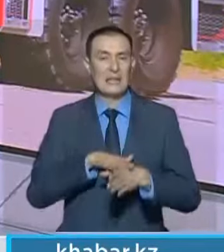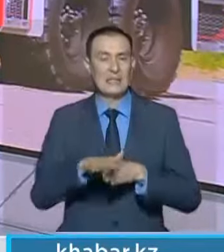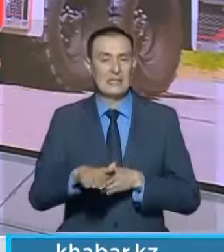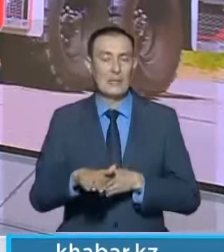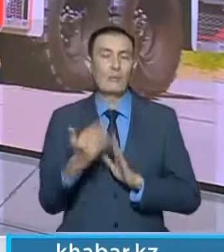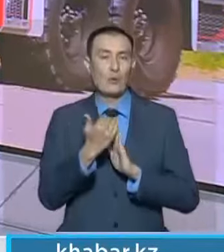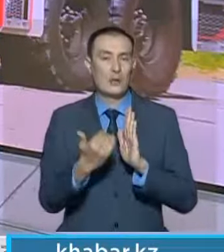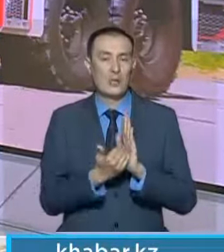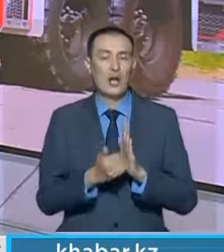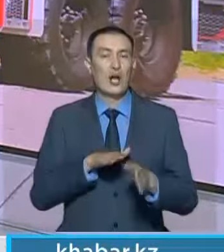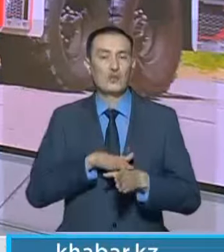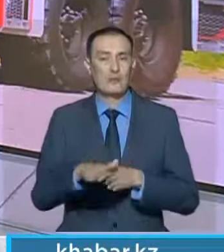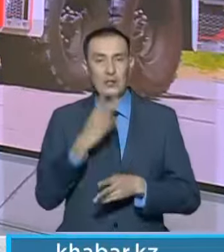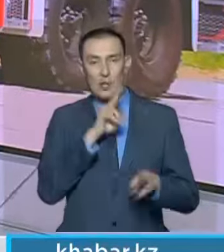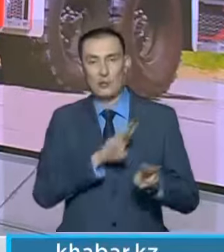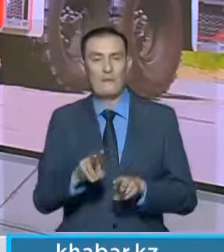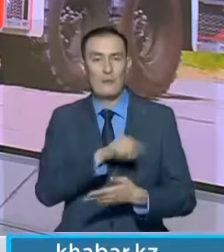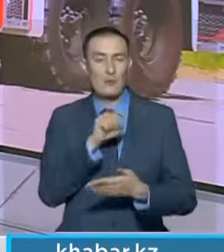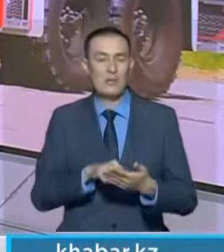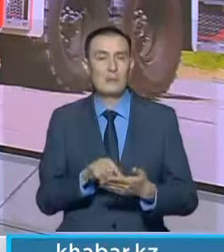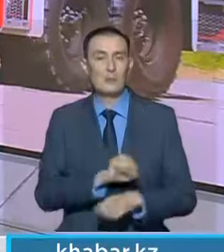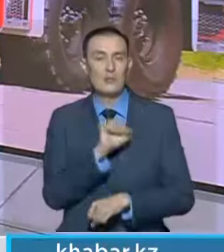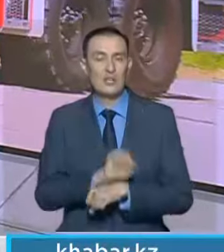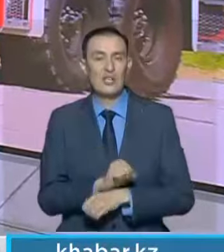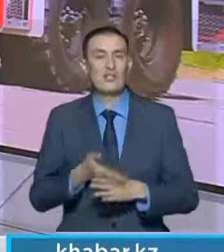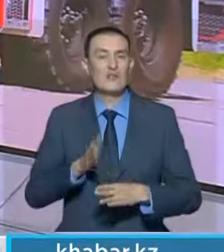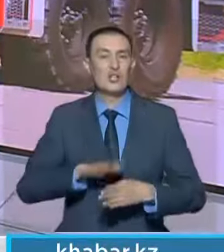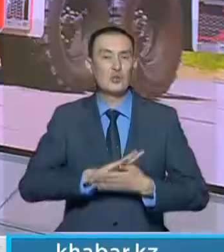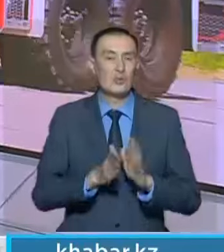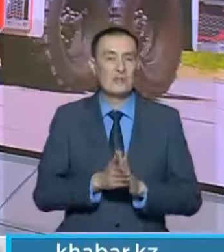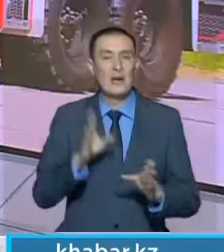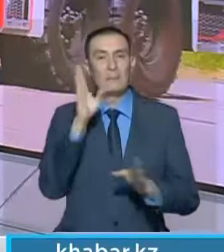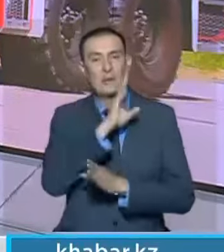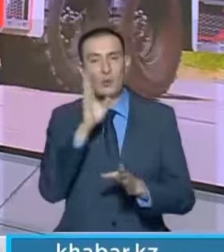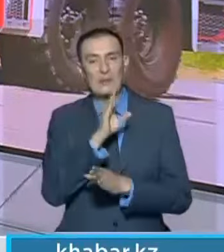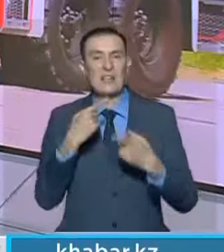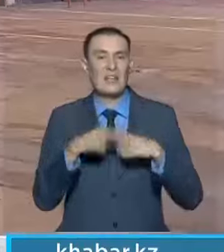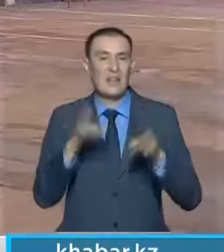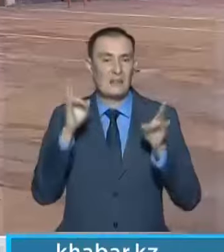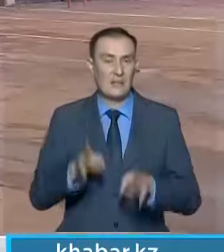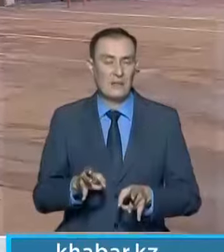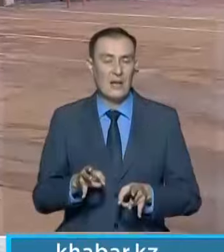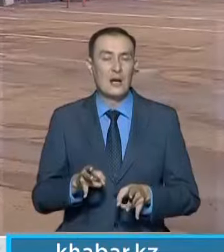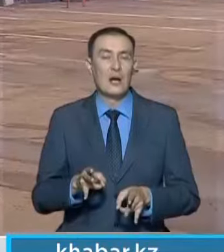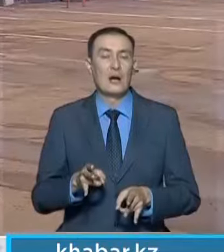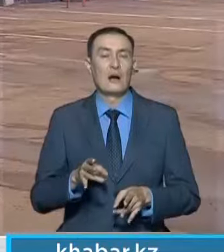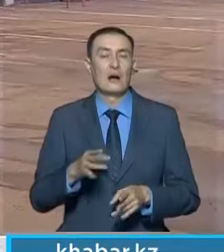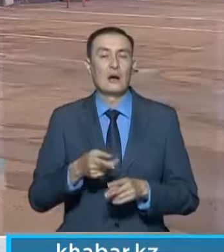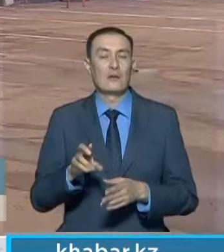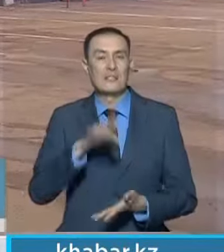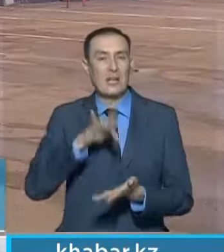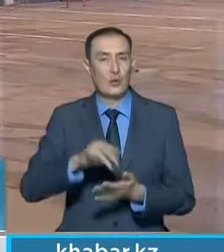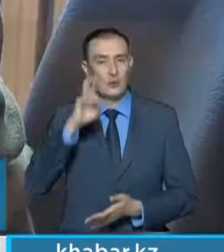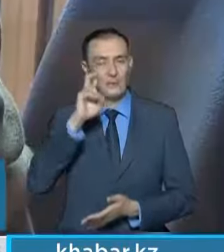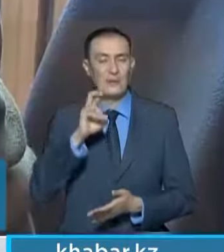этого проекта позволит осуществлять контроль в вопросах предупреждения чрезвычайных ситуаций природного и техногенного характера в отношении центральных,